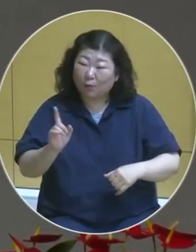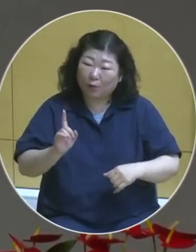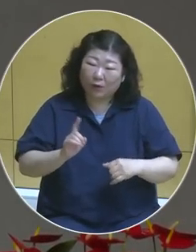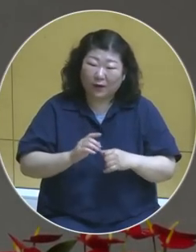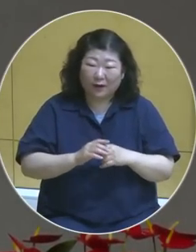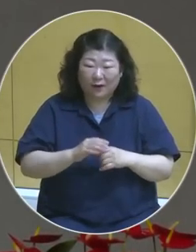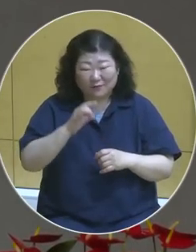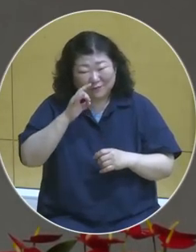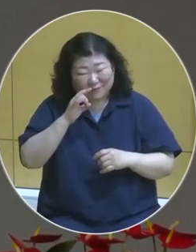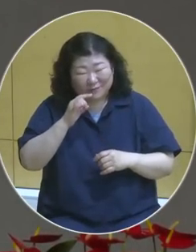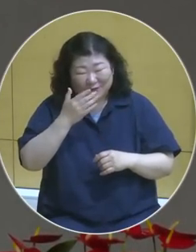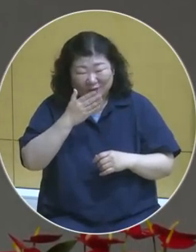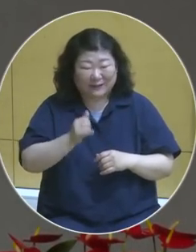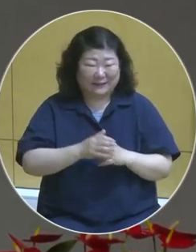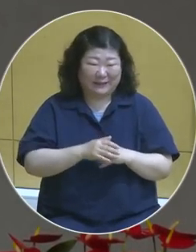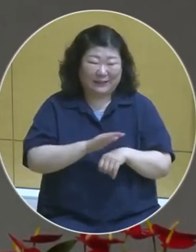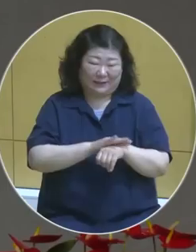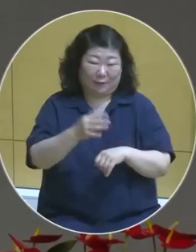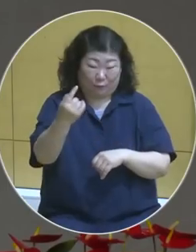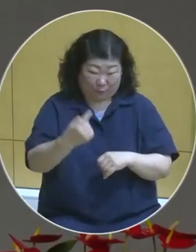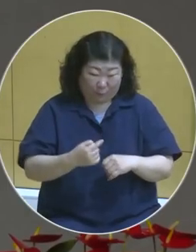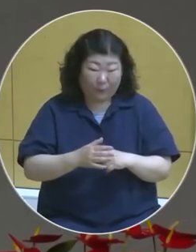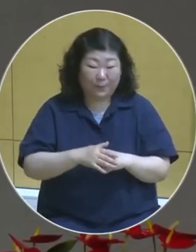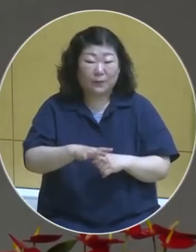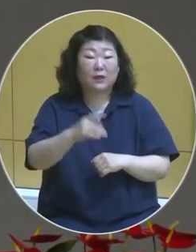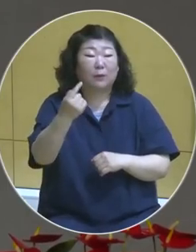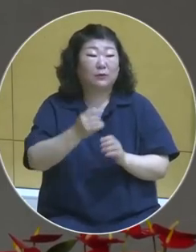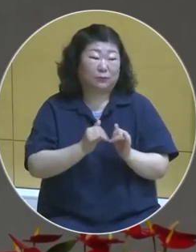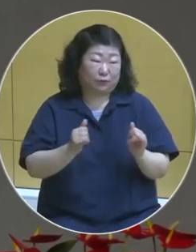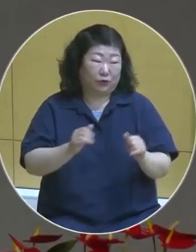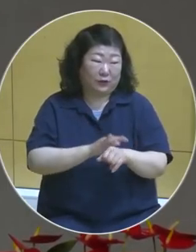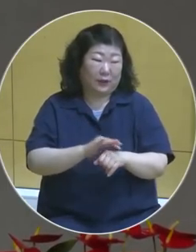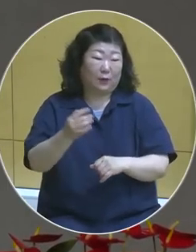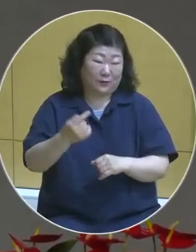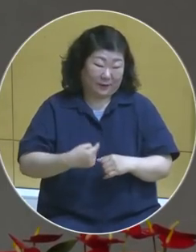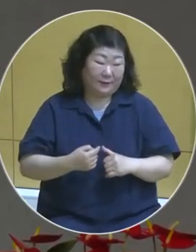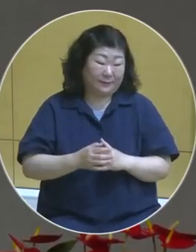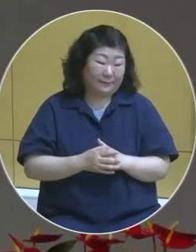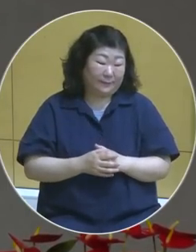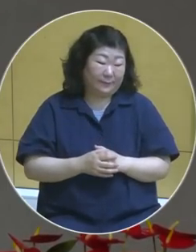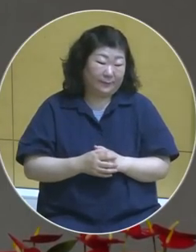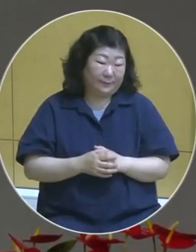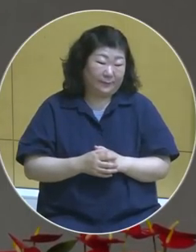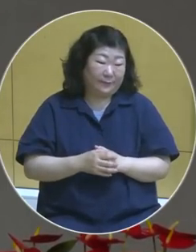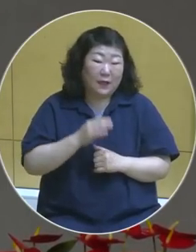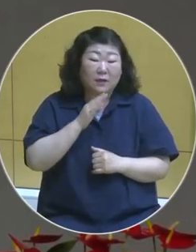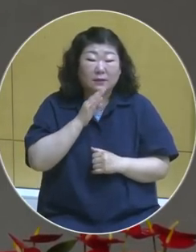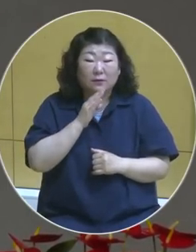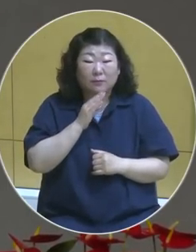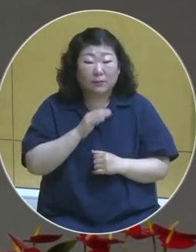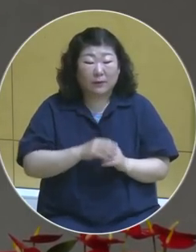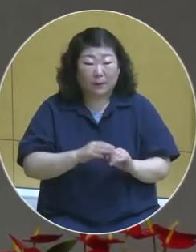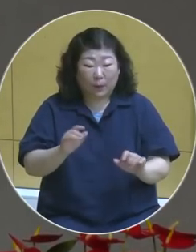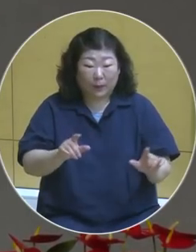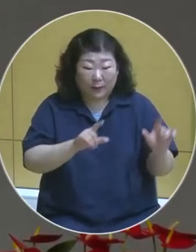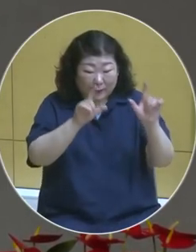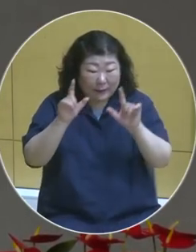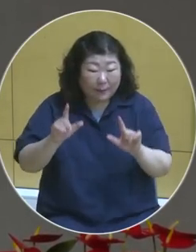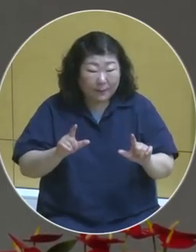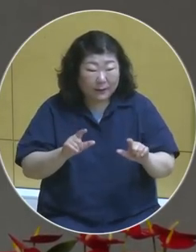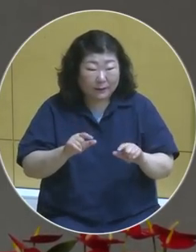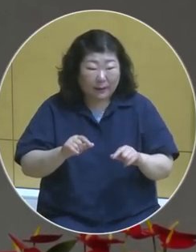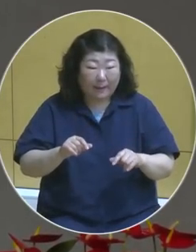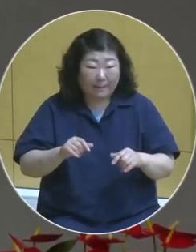있습니다. 여러분 정말 잘 오셨고 오늘 처음 오신 분들 잘 오셨고요. 예, 그리고 정말 우리에게 인생에 살면서 필요한